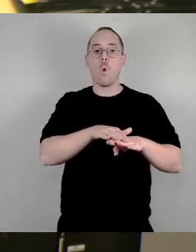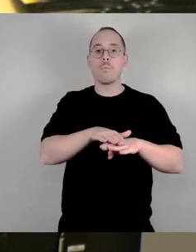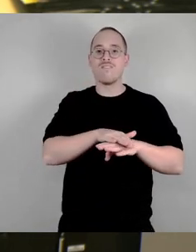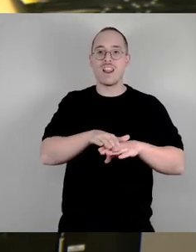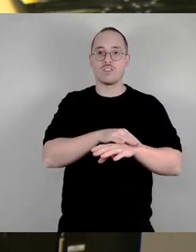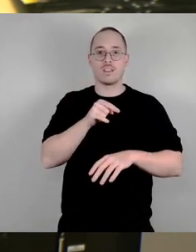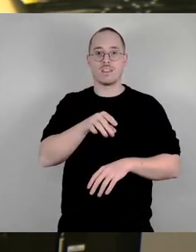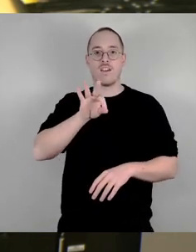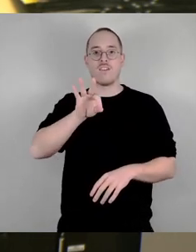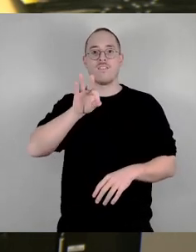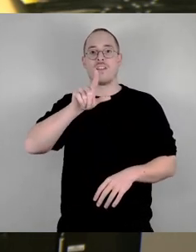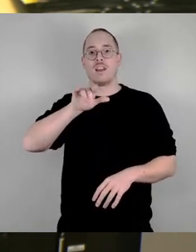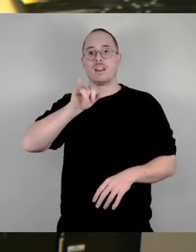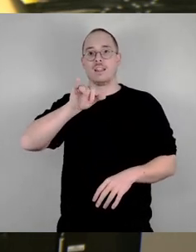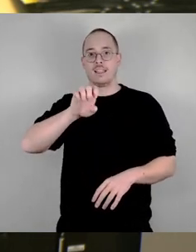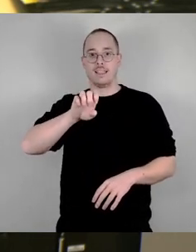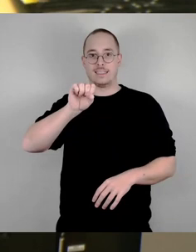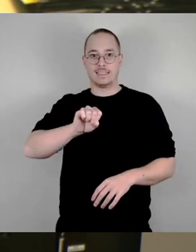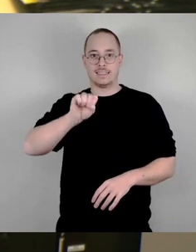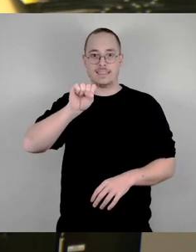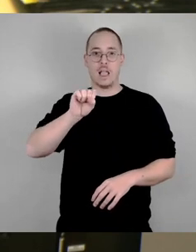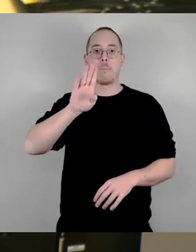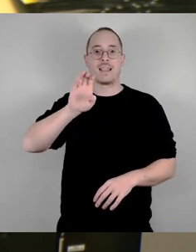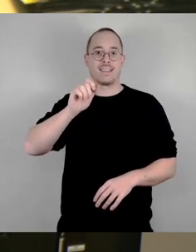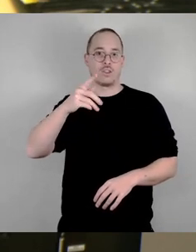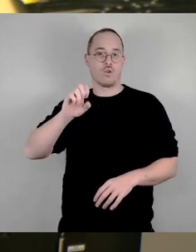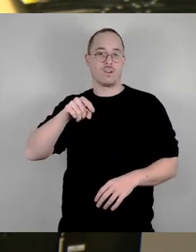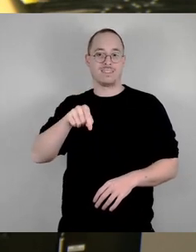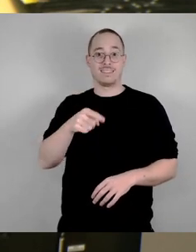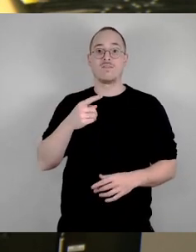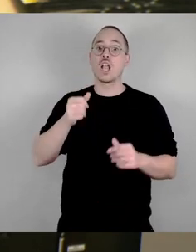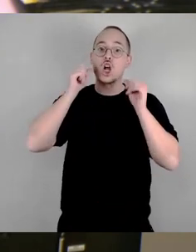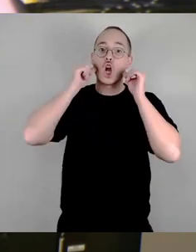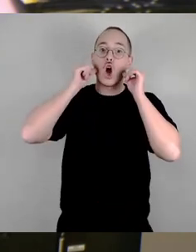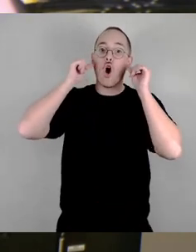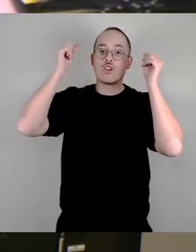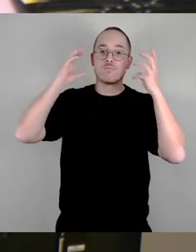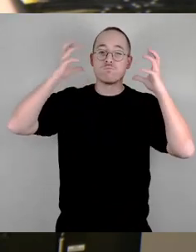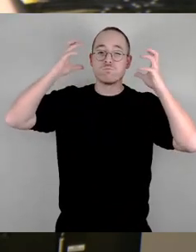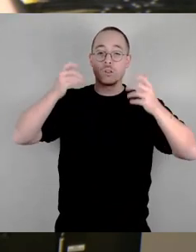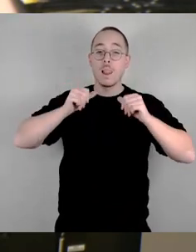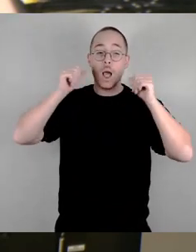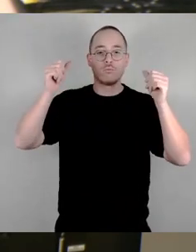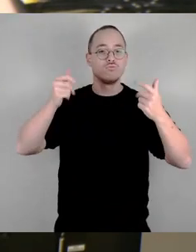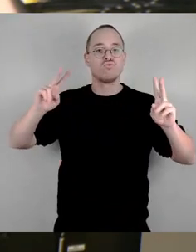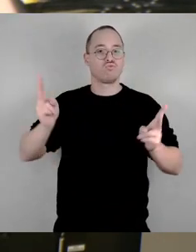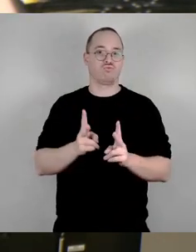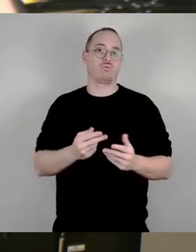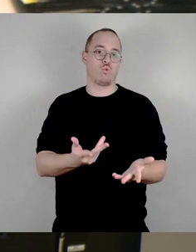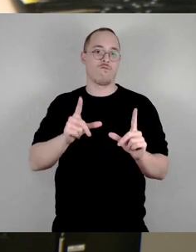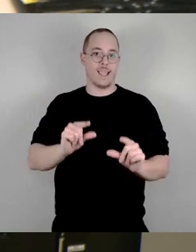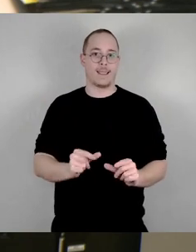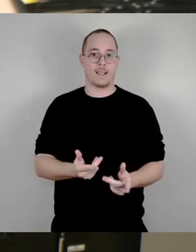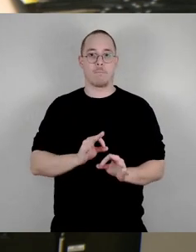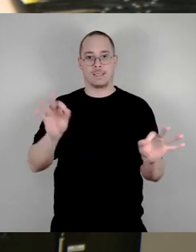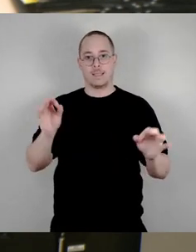weniger Geräusche verursachen. Auch die Sportanlagen im Alaunpark könnten so gestaltet werden, Andere Städte, wie auf den hier durchlaufenden Bildern zu sehen,